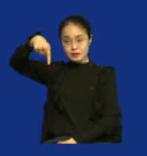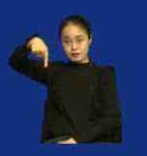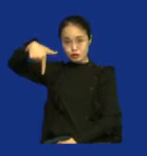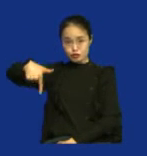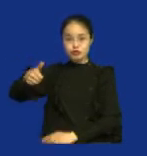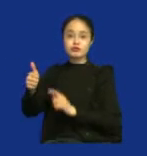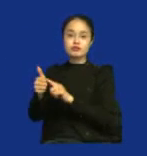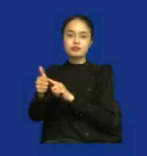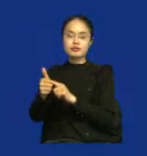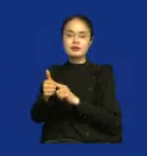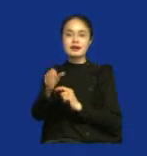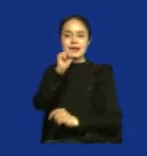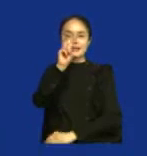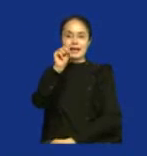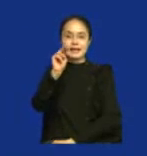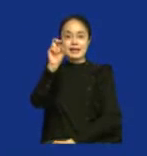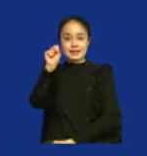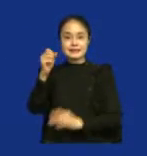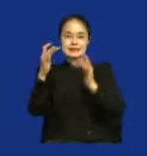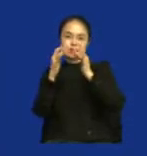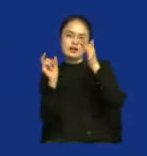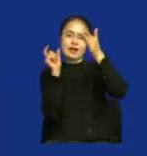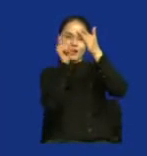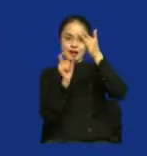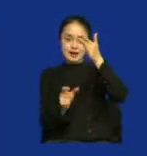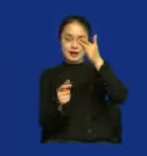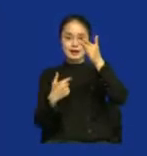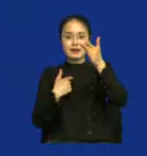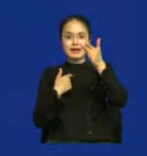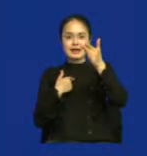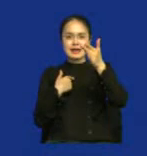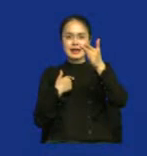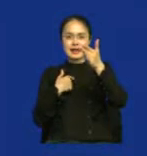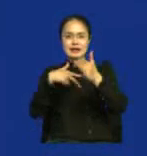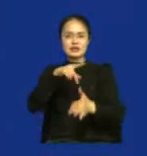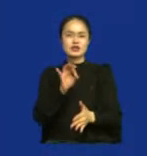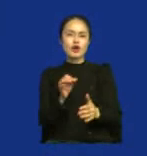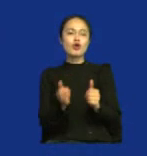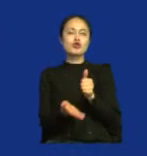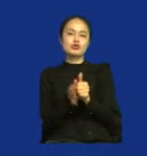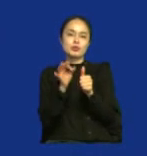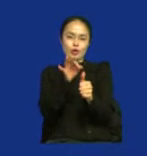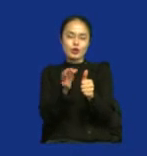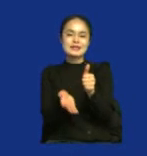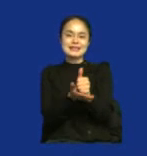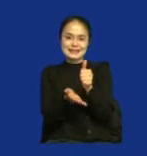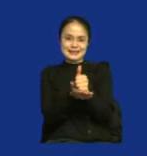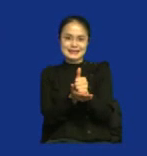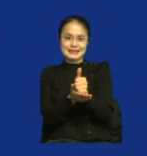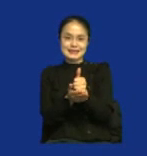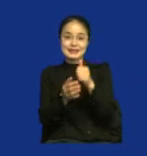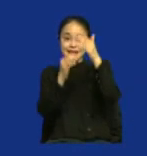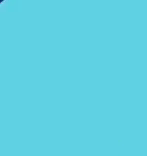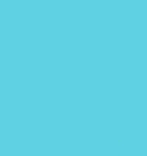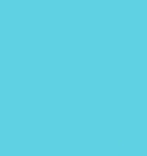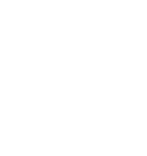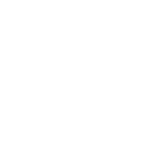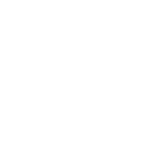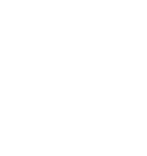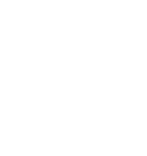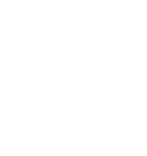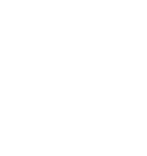정순균 후보를 지지한다며 당내 경선을 포기한다고 밝혔습니다. 딜라이브 서울경기 케이블TV 지역배입니다.